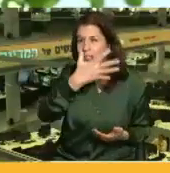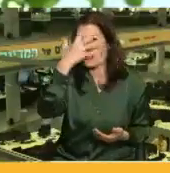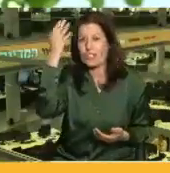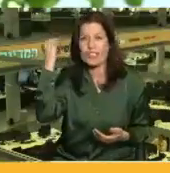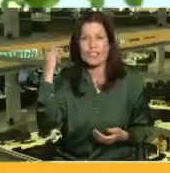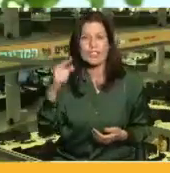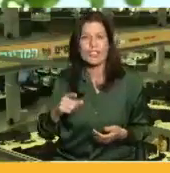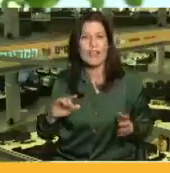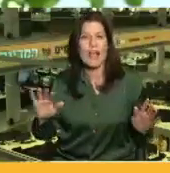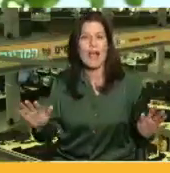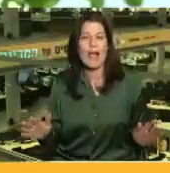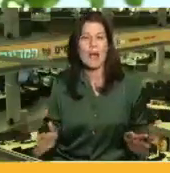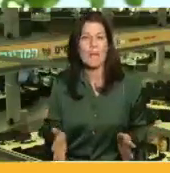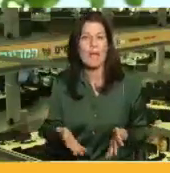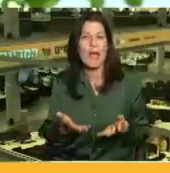מהר כל